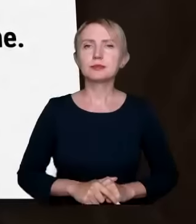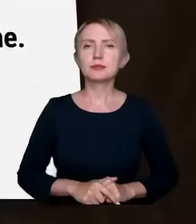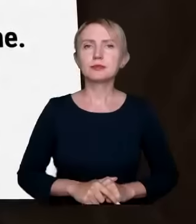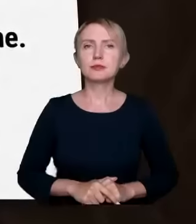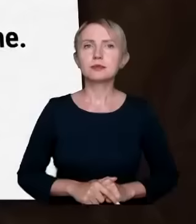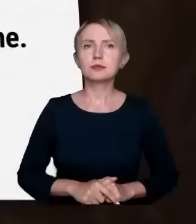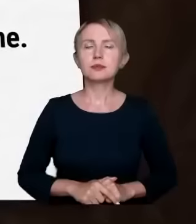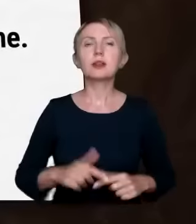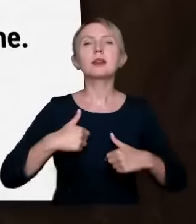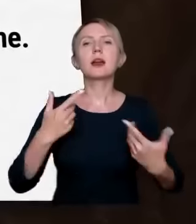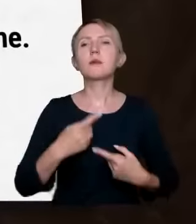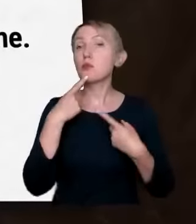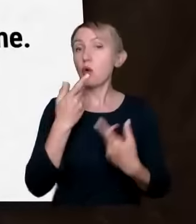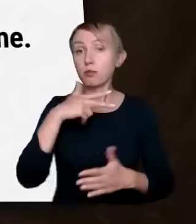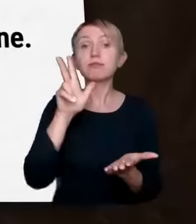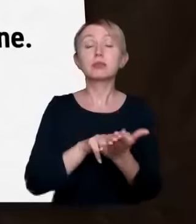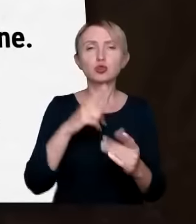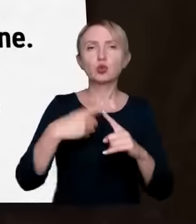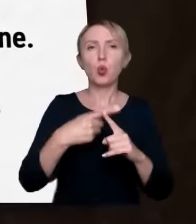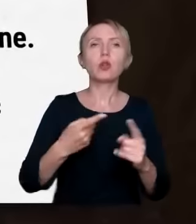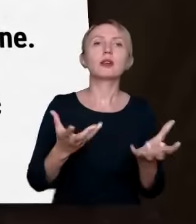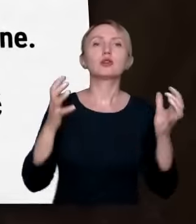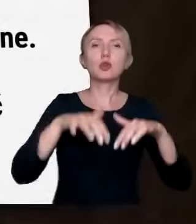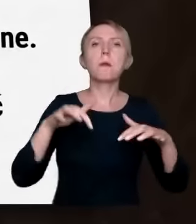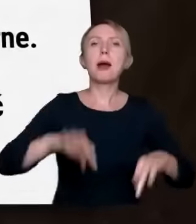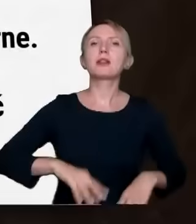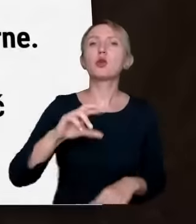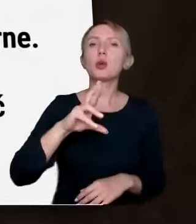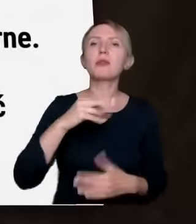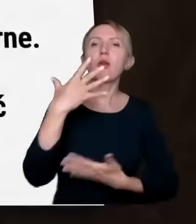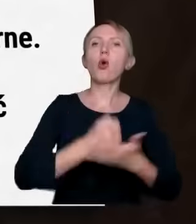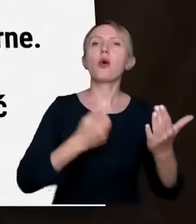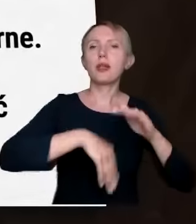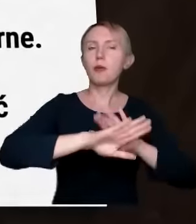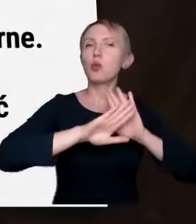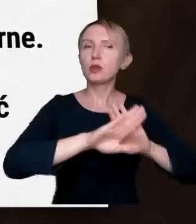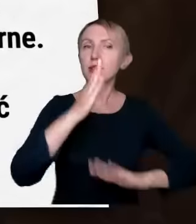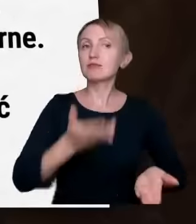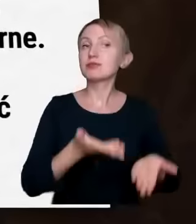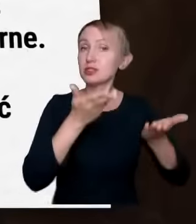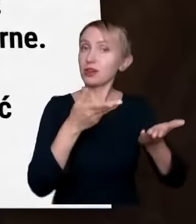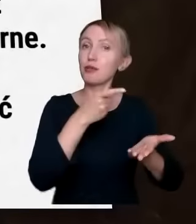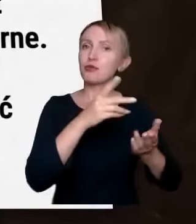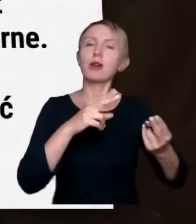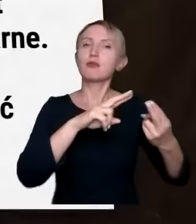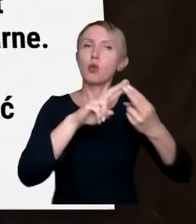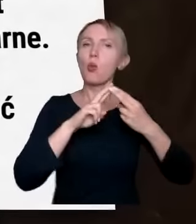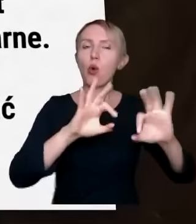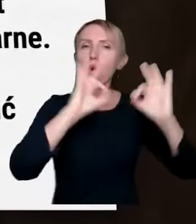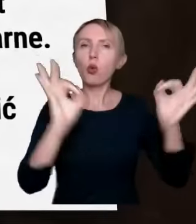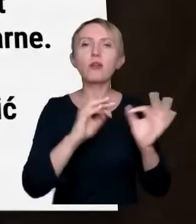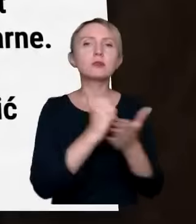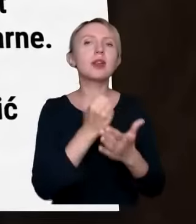Niniejszym pragnę potwierdzić, że jako członek zgromadzenia pan Romanowski korzysta z immunitetów i przywilejów przewidzianych w układzie ogólnym w sprawie